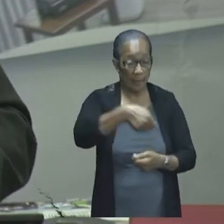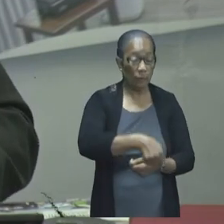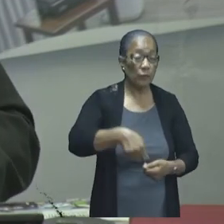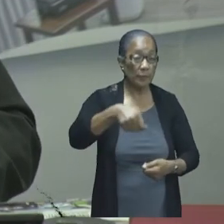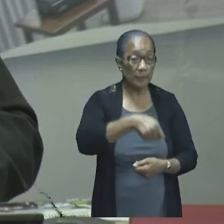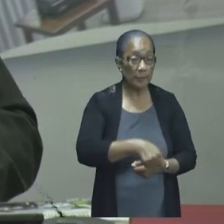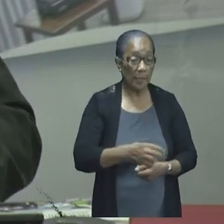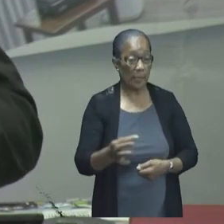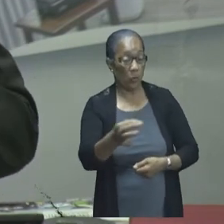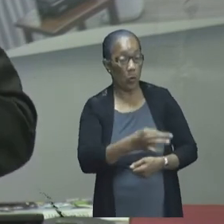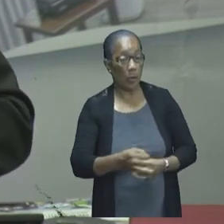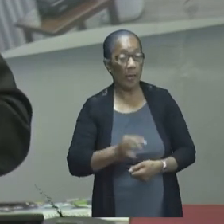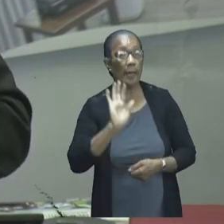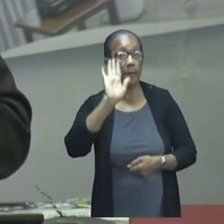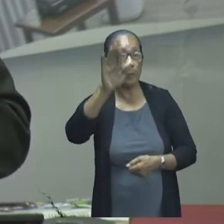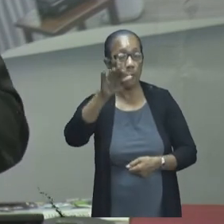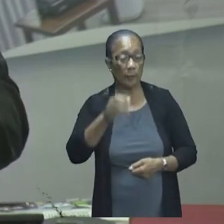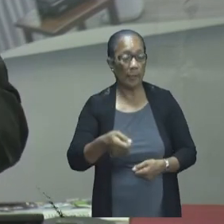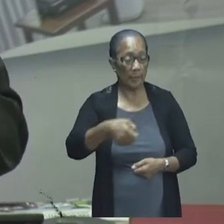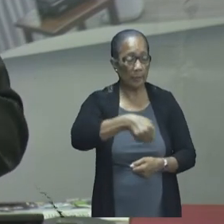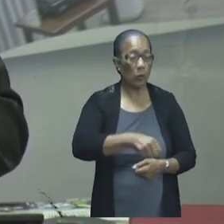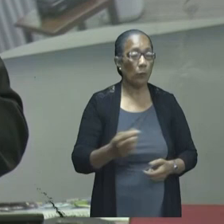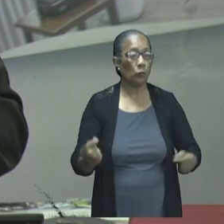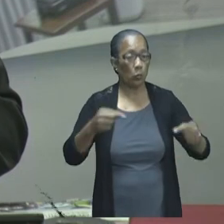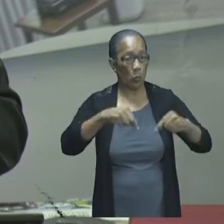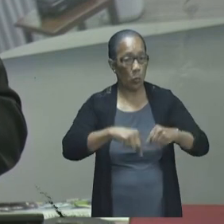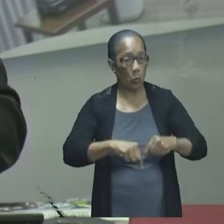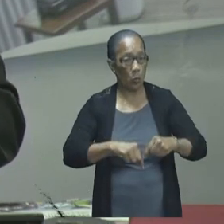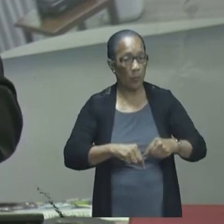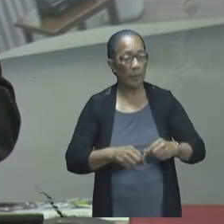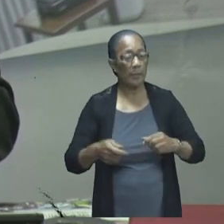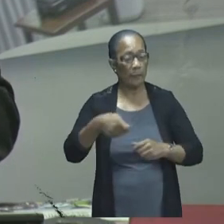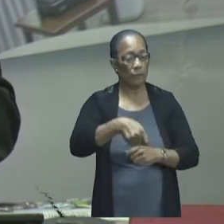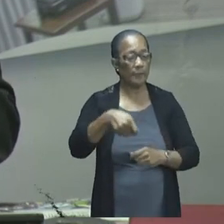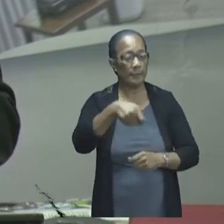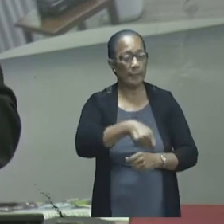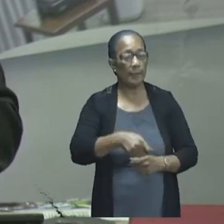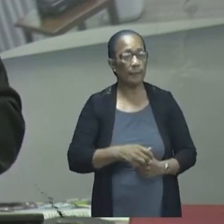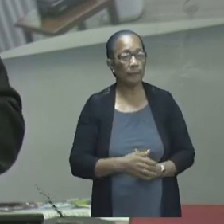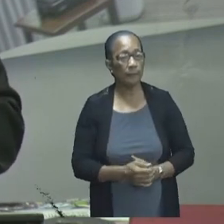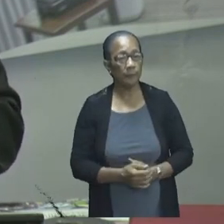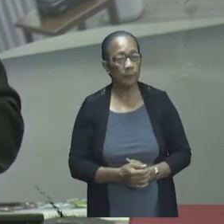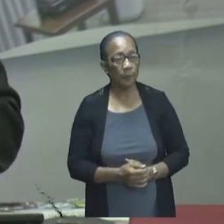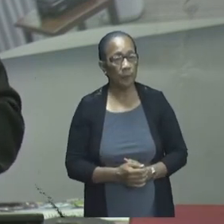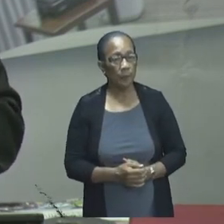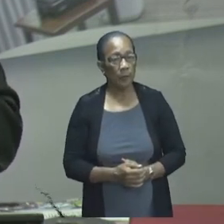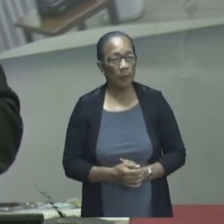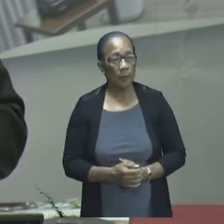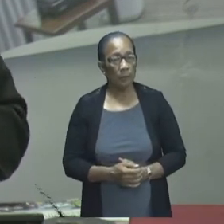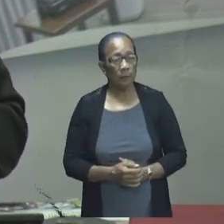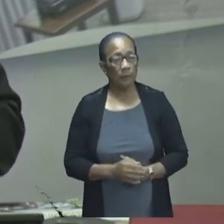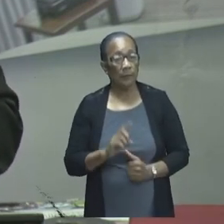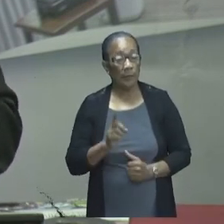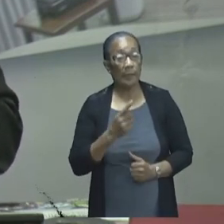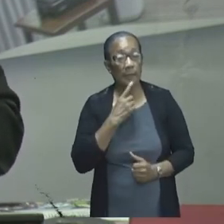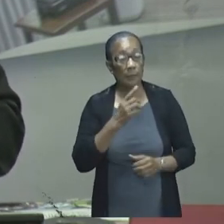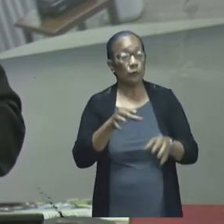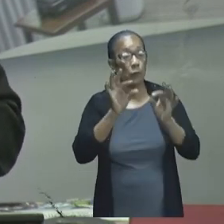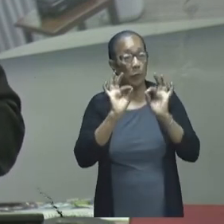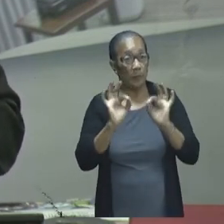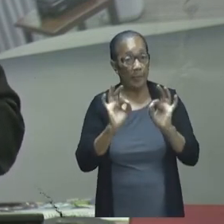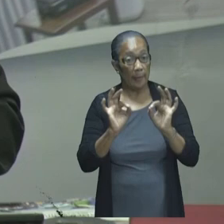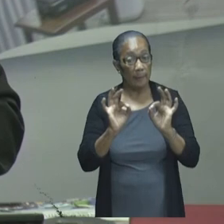een buitenlands investeren wanneer de komen investeren dat is vorming